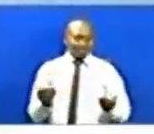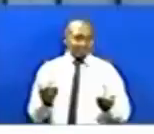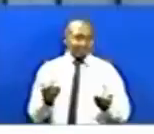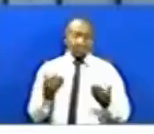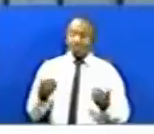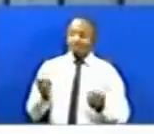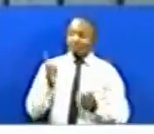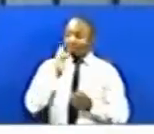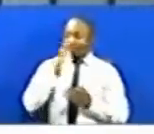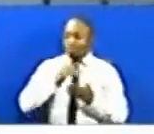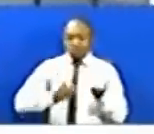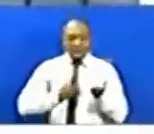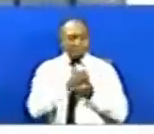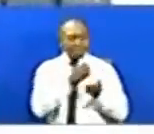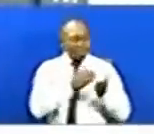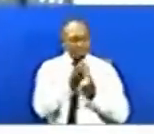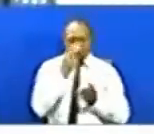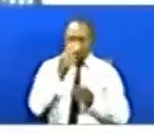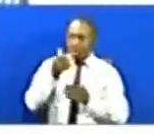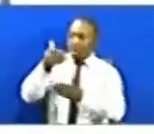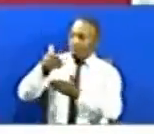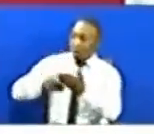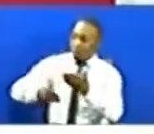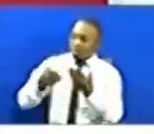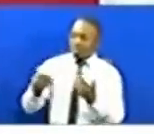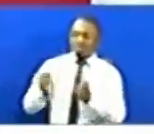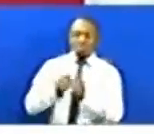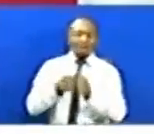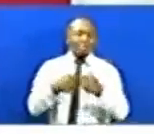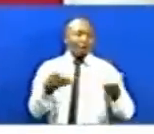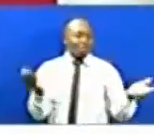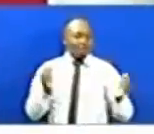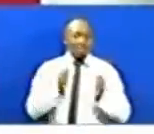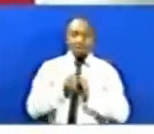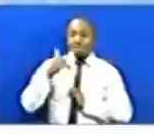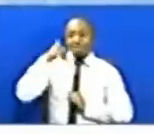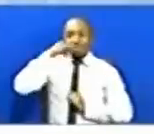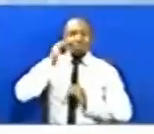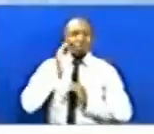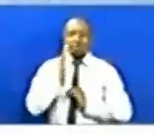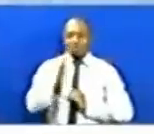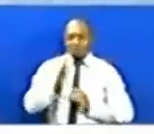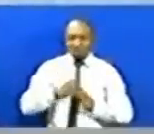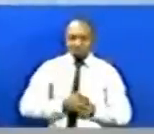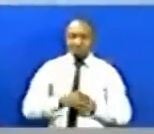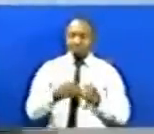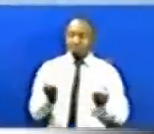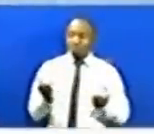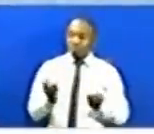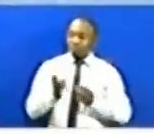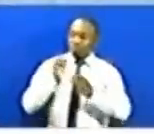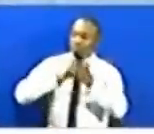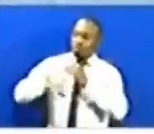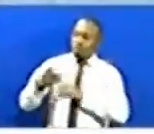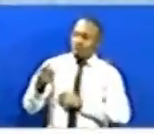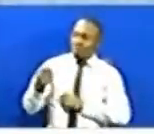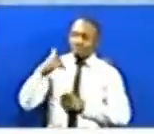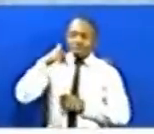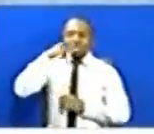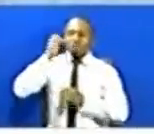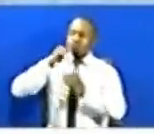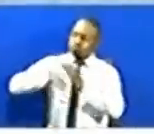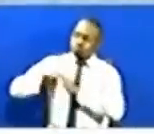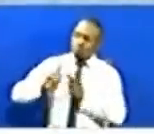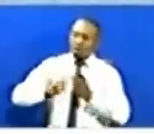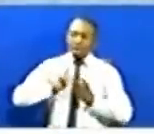Au kila siku fanye kupitia pitia kuangalia kama barua ipo. Siku hizi mambo hayo hamna tena. Siku hizi mambo ya simu. Na ndugu yako anataka kumtumia